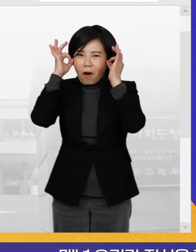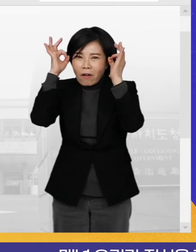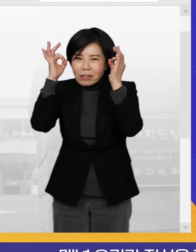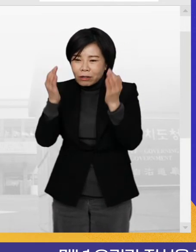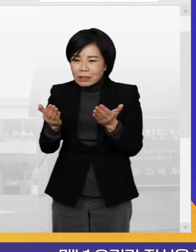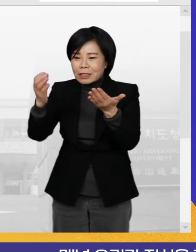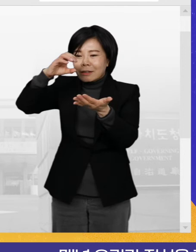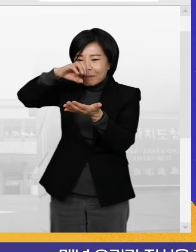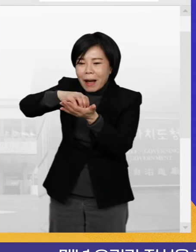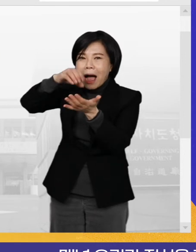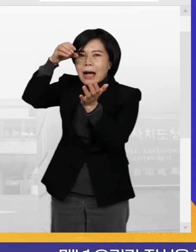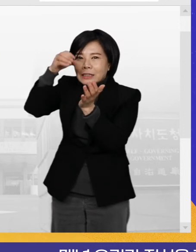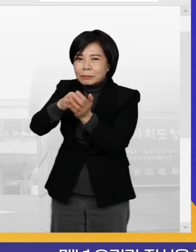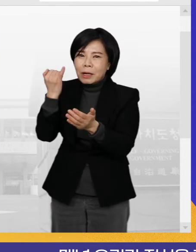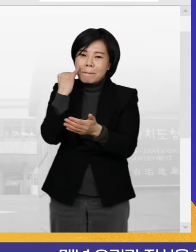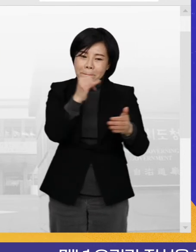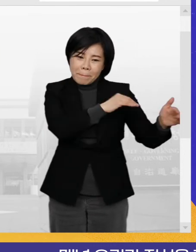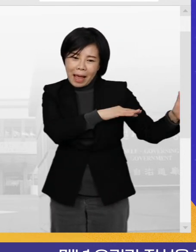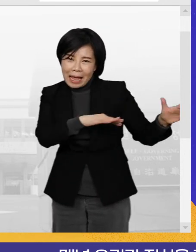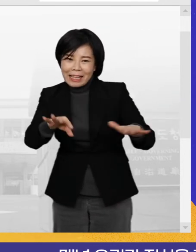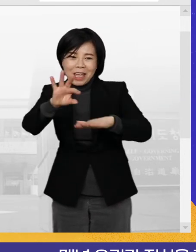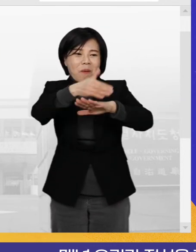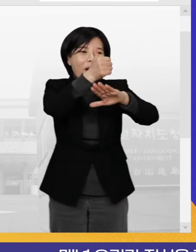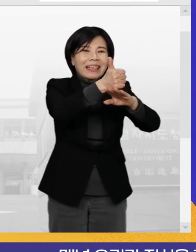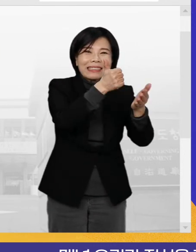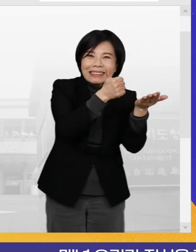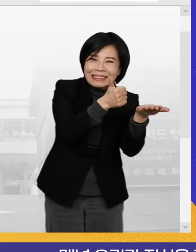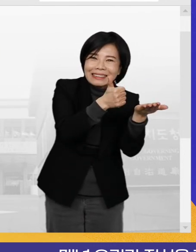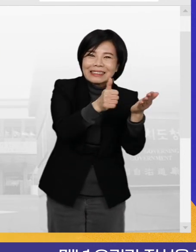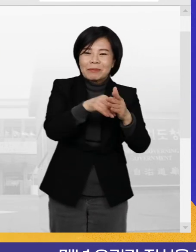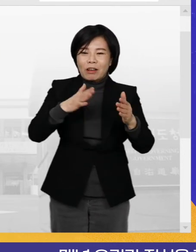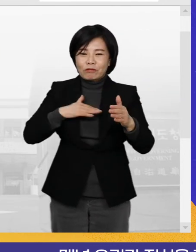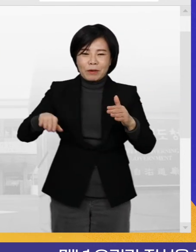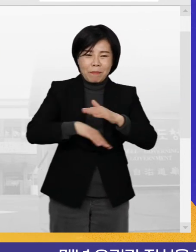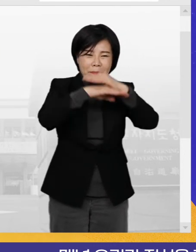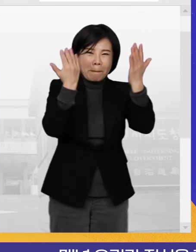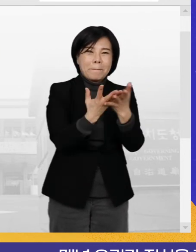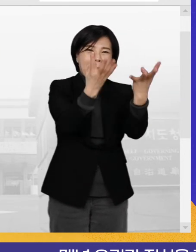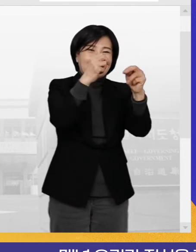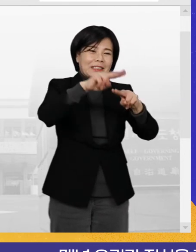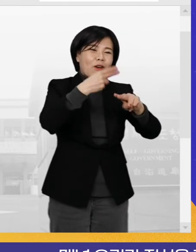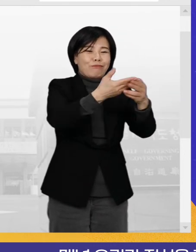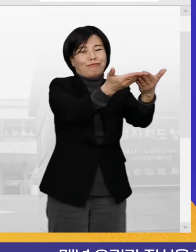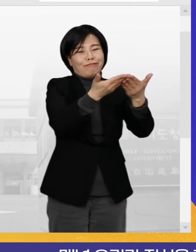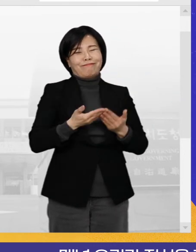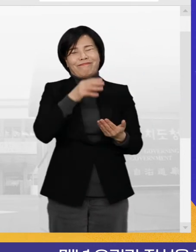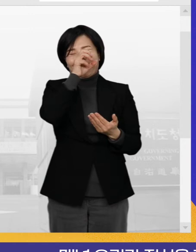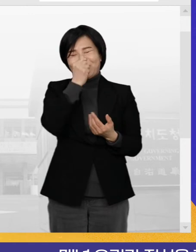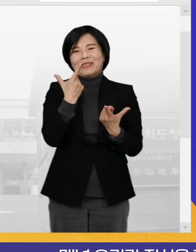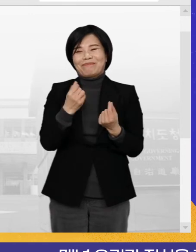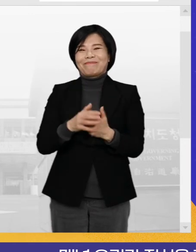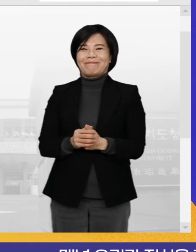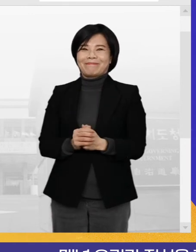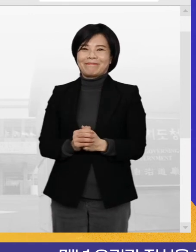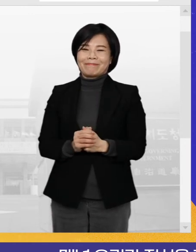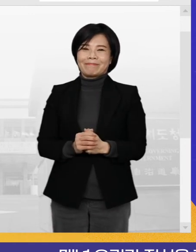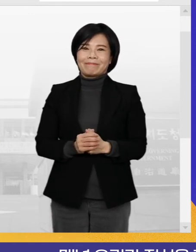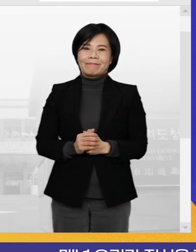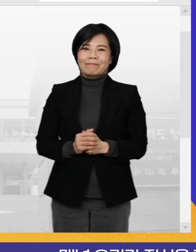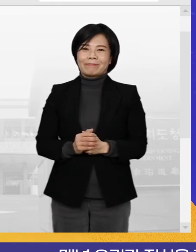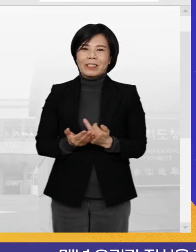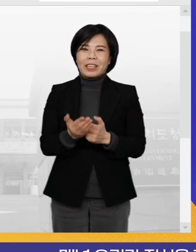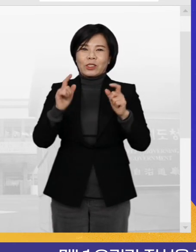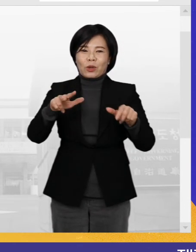우리가 정성을 한 것만큼 바다에 용왕님이 우리에게 많은 선물을 줬으면 좋겠습니다.